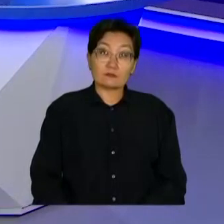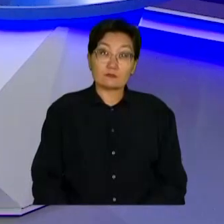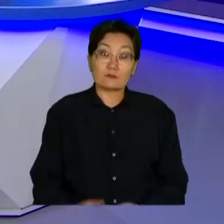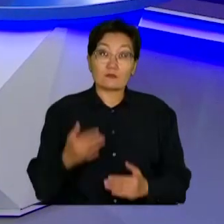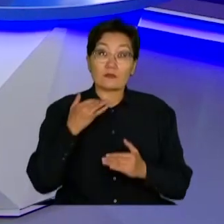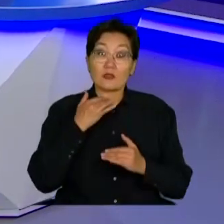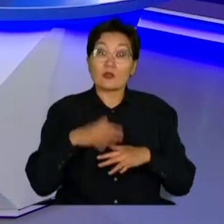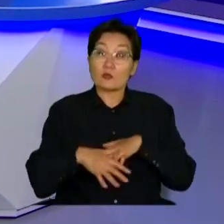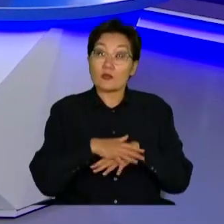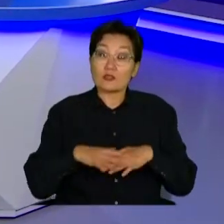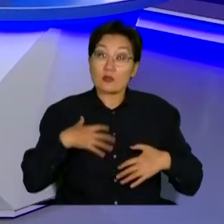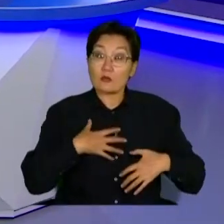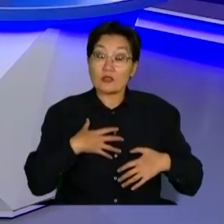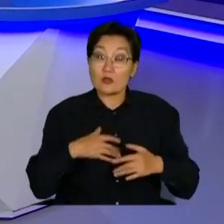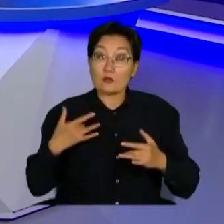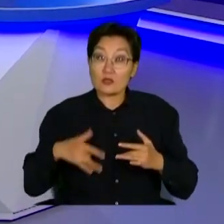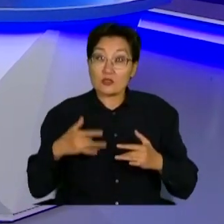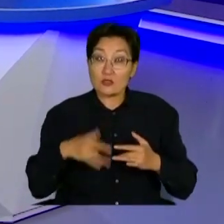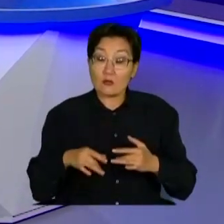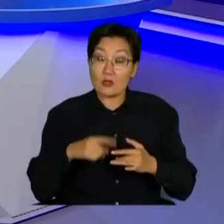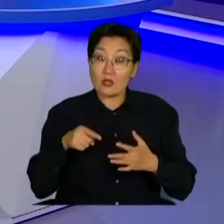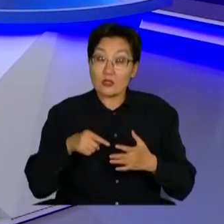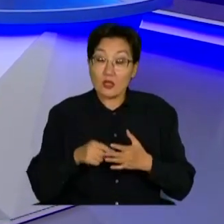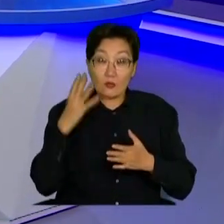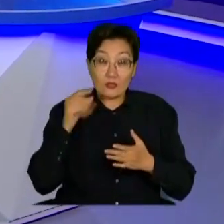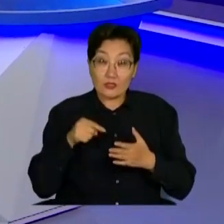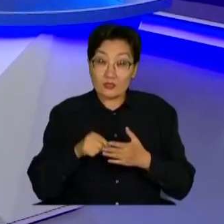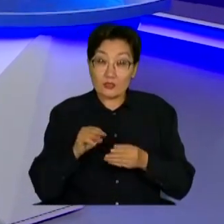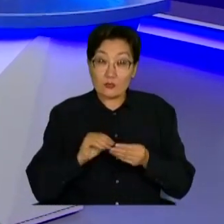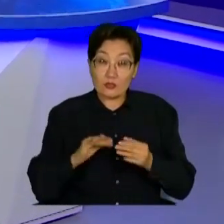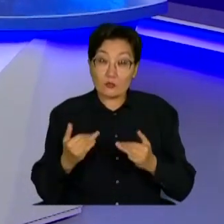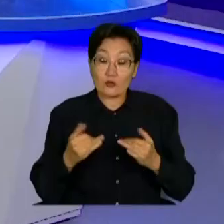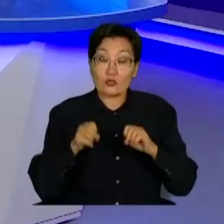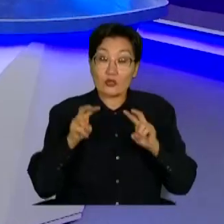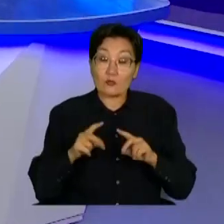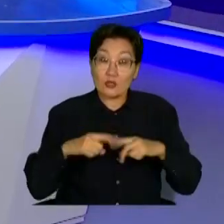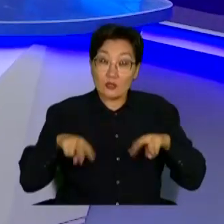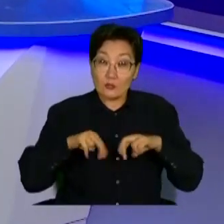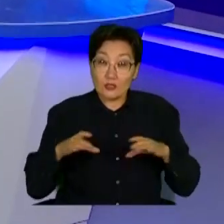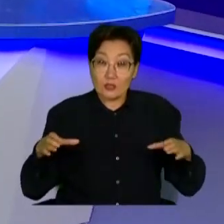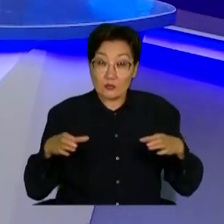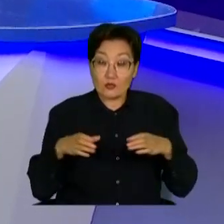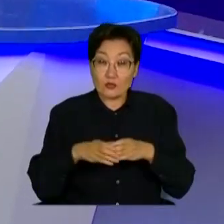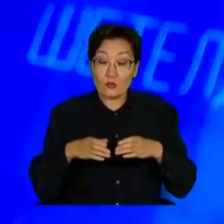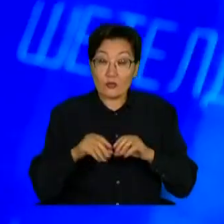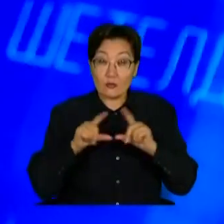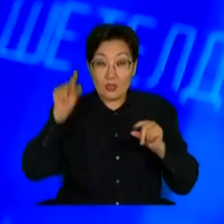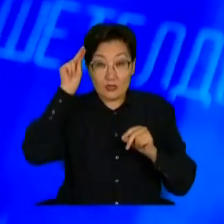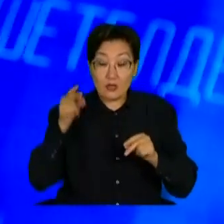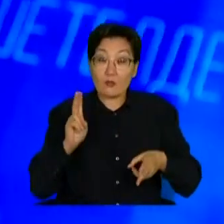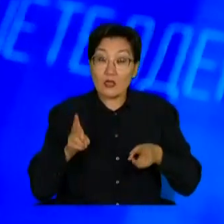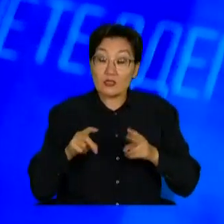Көпті алаңдатқан Жамбылдағы жағдай Алматыда да қайталанбас үшін бүгін арнайы мониторингтік топ мектеп асханаларын аралады.